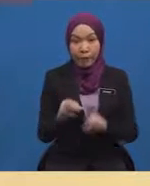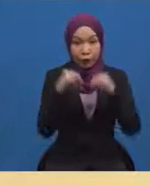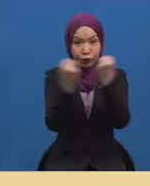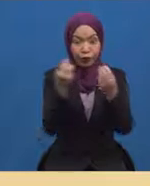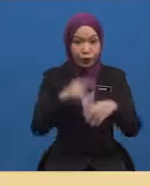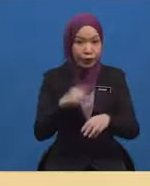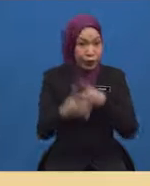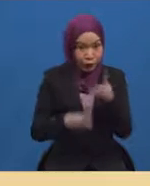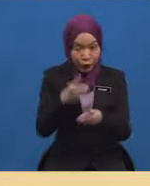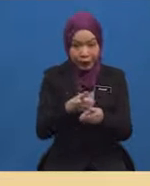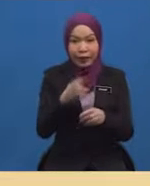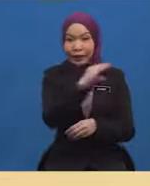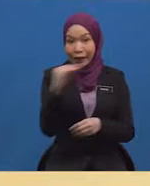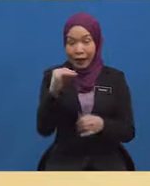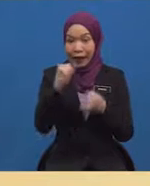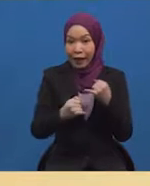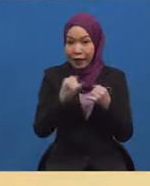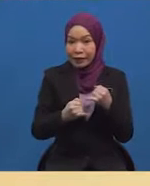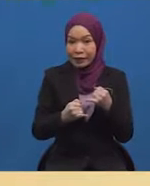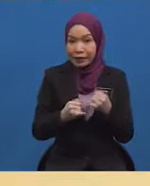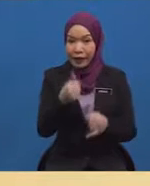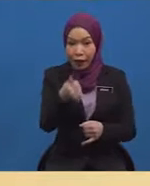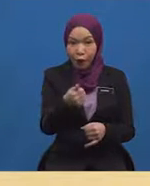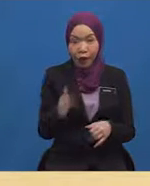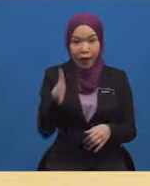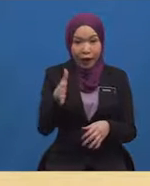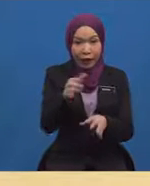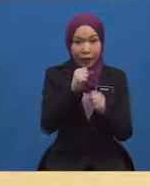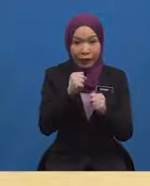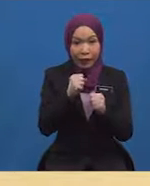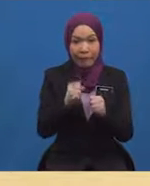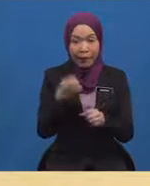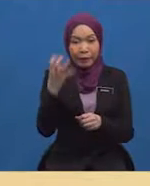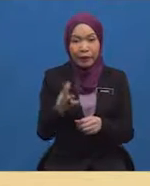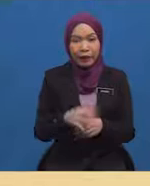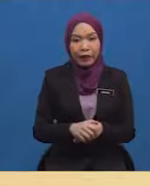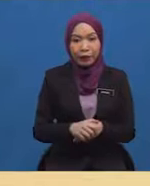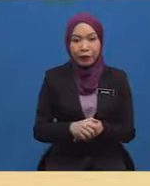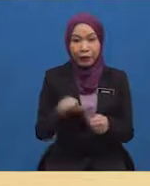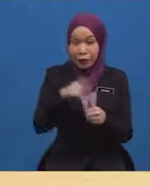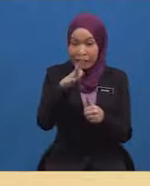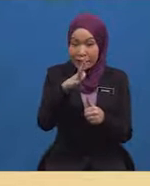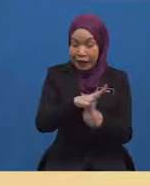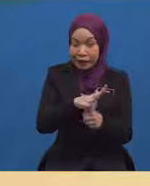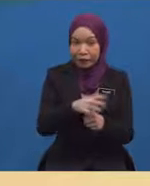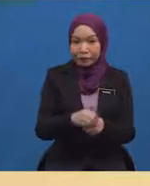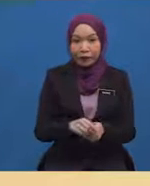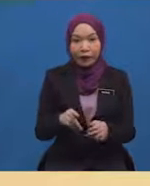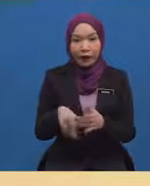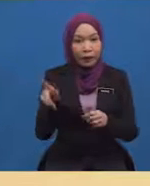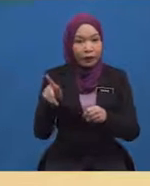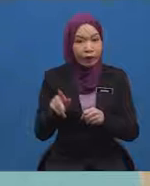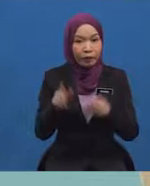Akhir sekali, anda akan dapat menghuraikan kesan taburan penduduk padat dan jarang di